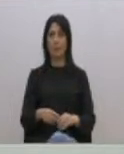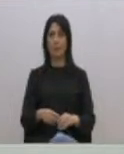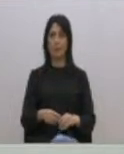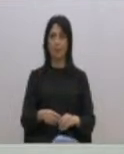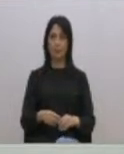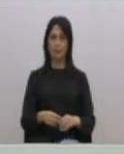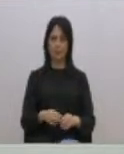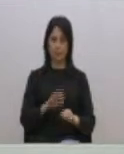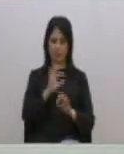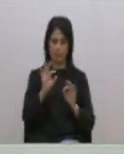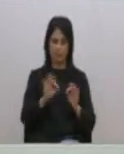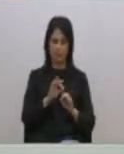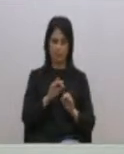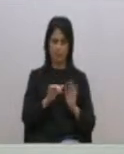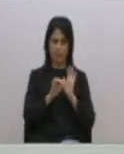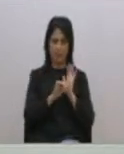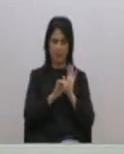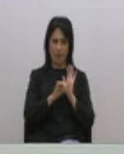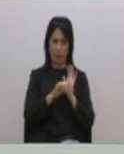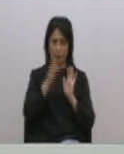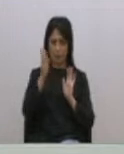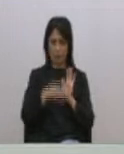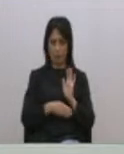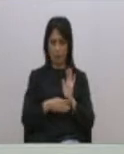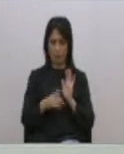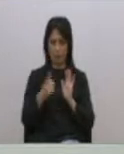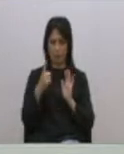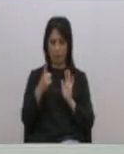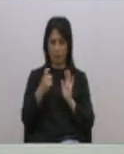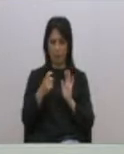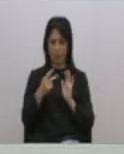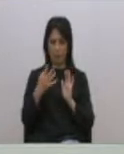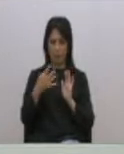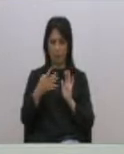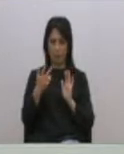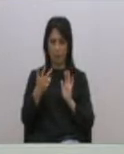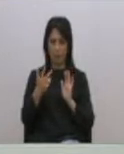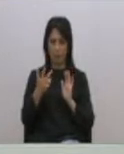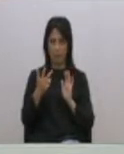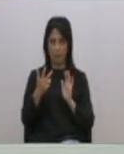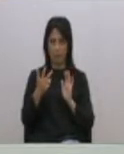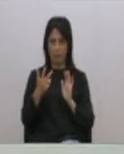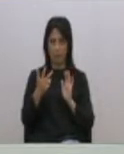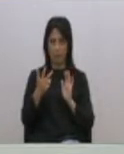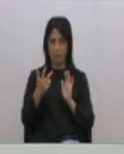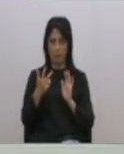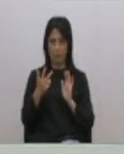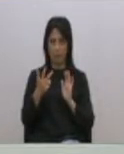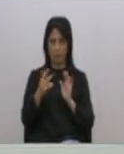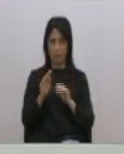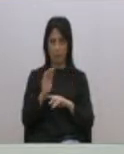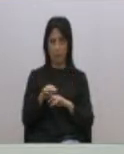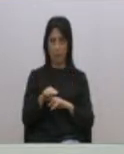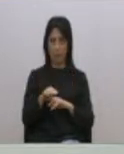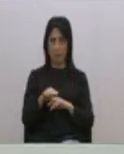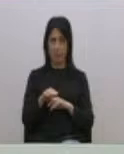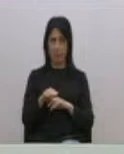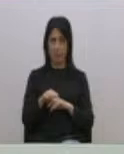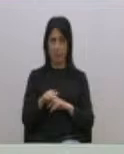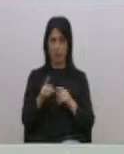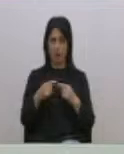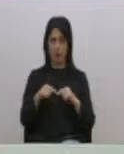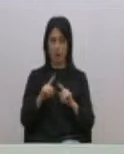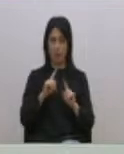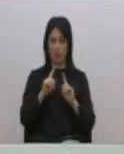arari. Proiectul 60 puncte, regulamentul 153 muhle. Ak daemata ro